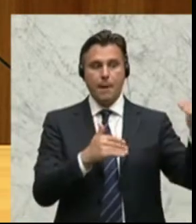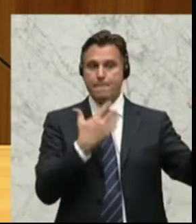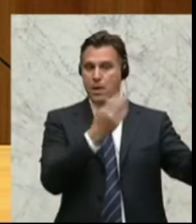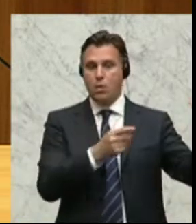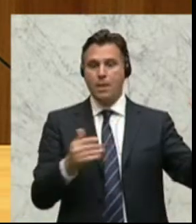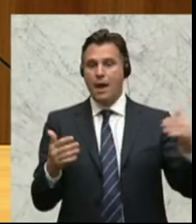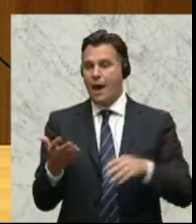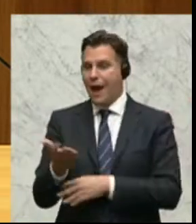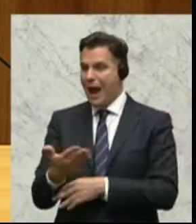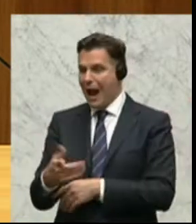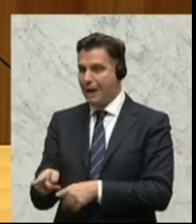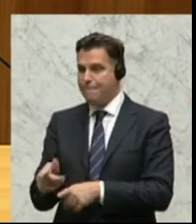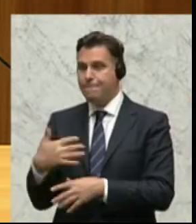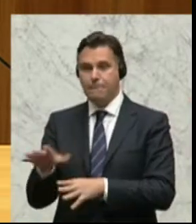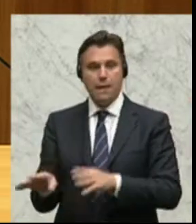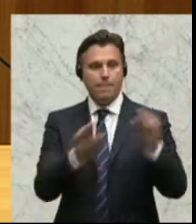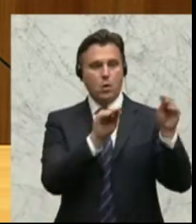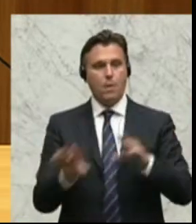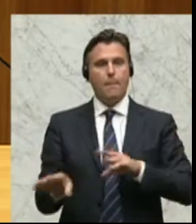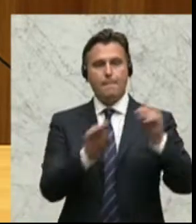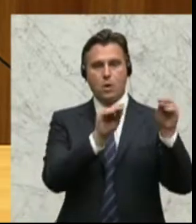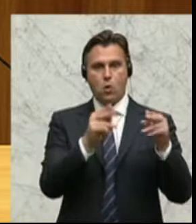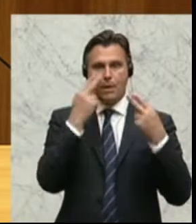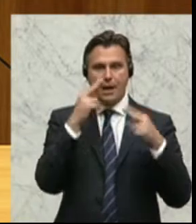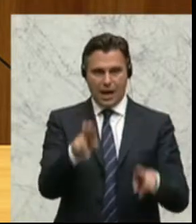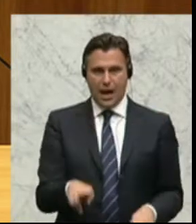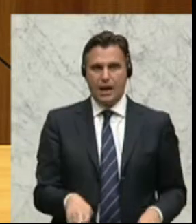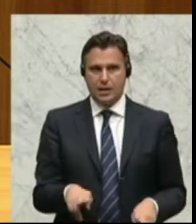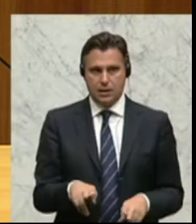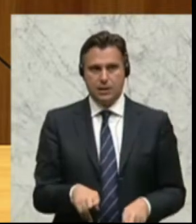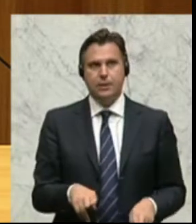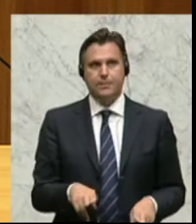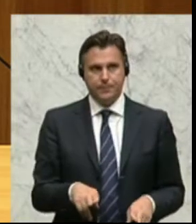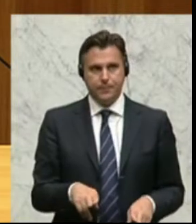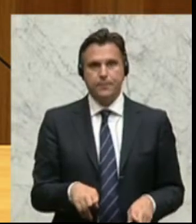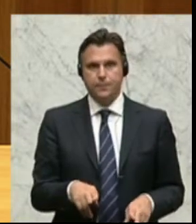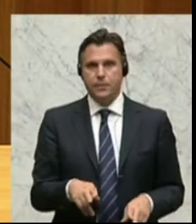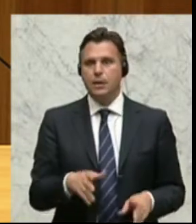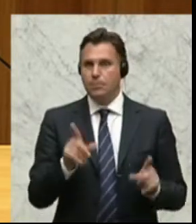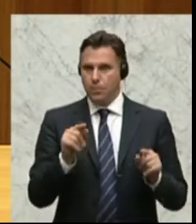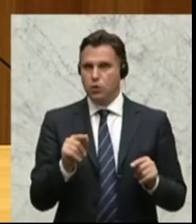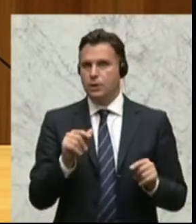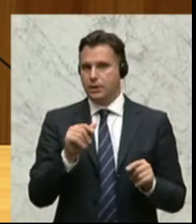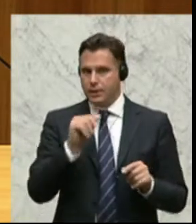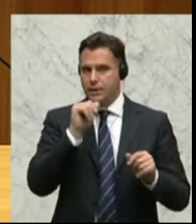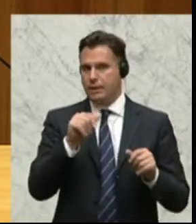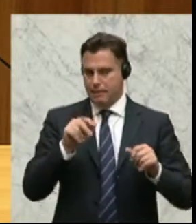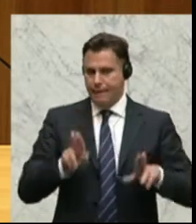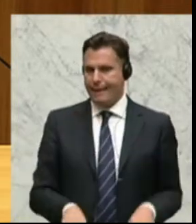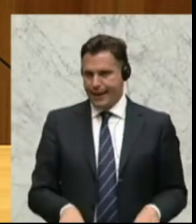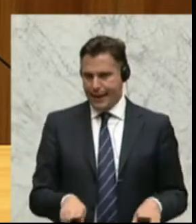Schichten hin zu den reicheren Schichten. Oder gibt es das Phänomen, was als ungerecht empfunden wird, zu Recht als ungerecht empfunden wird, nämlich